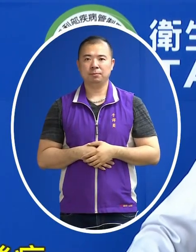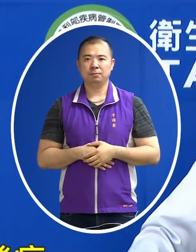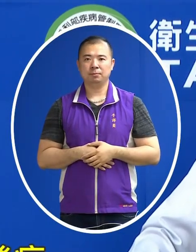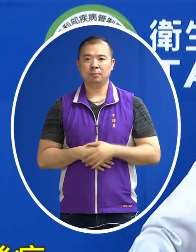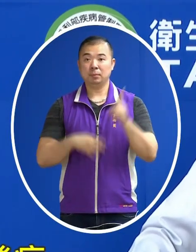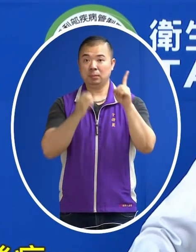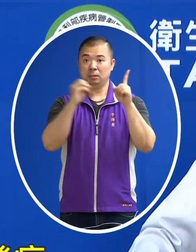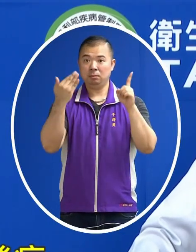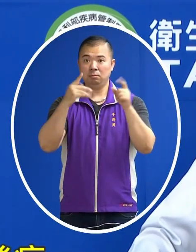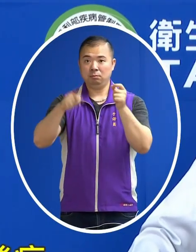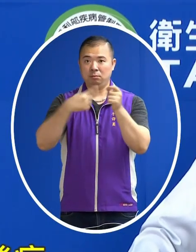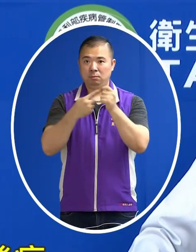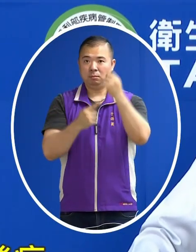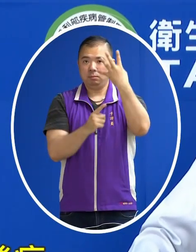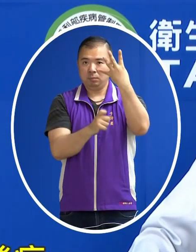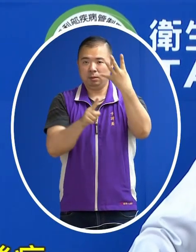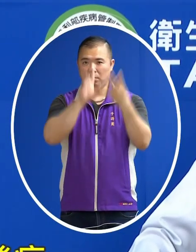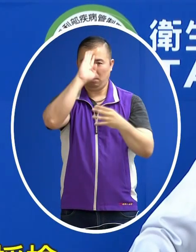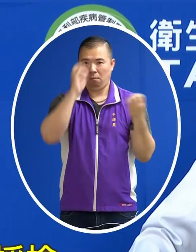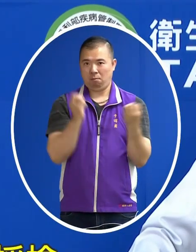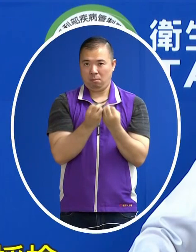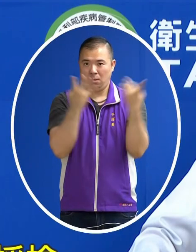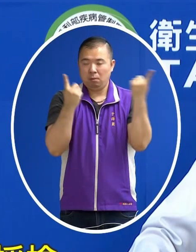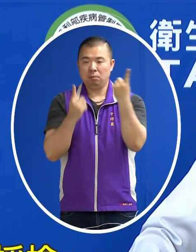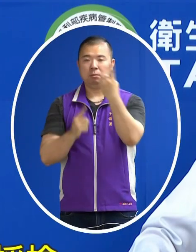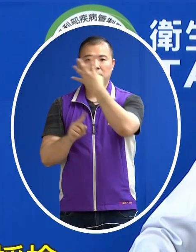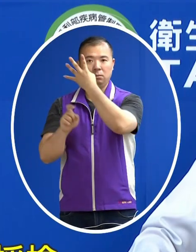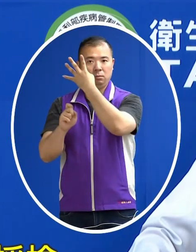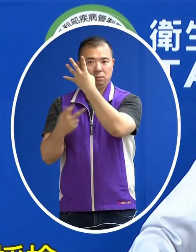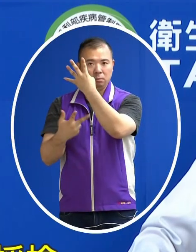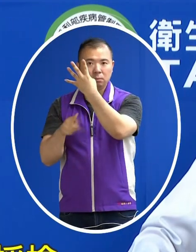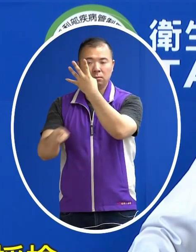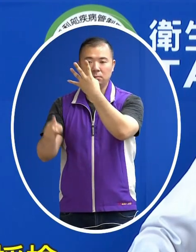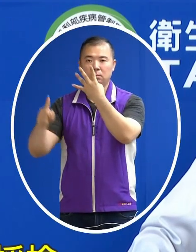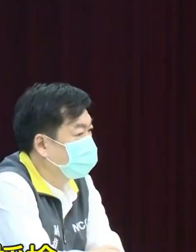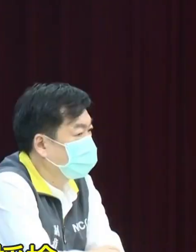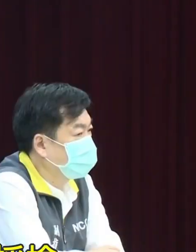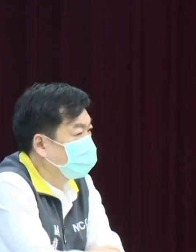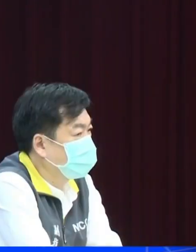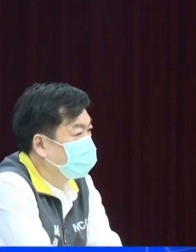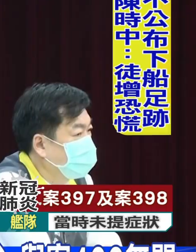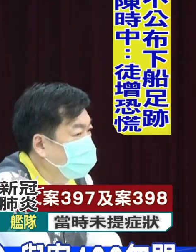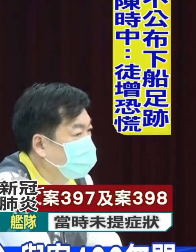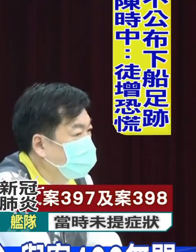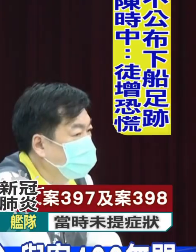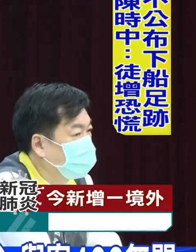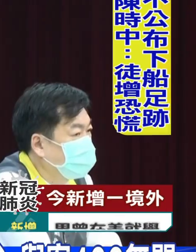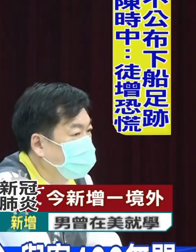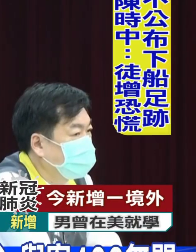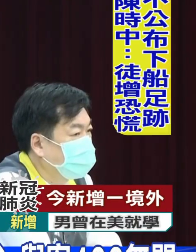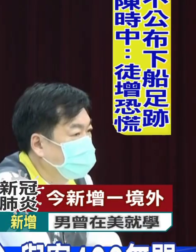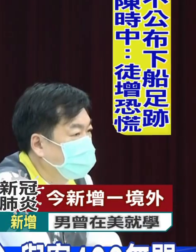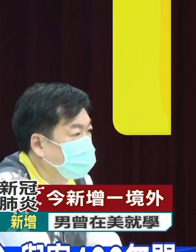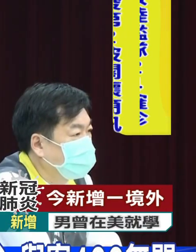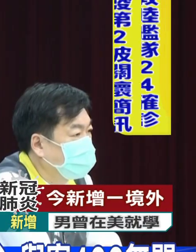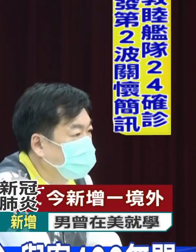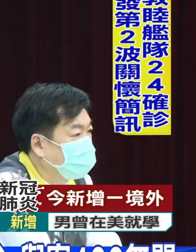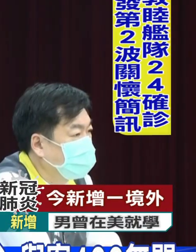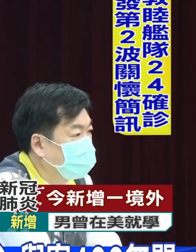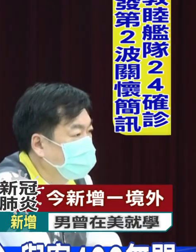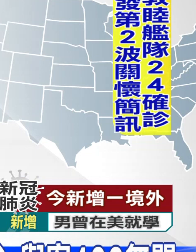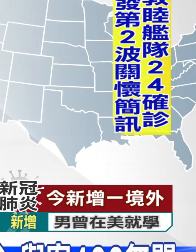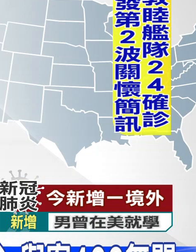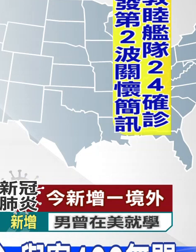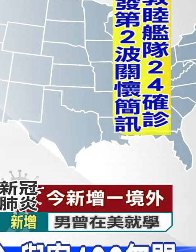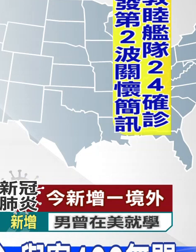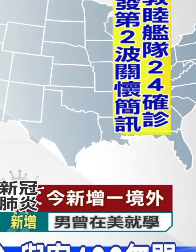109年4月10日发病，17日抵台湾。是在机场采检。 19号，台湾一口气新增了22例的确诊